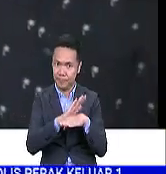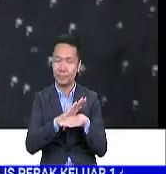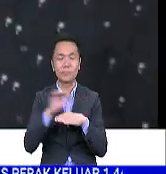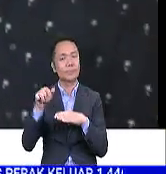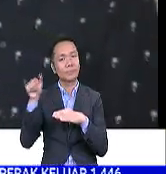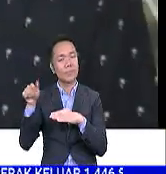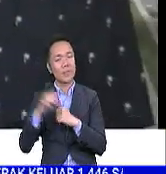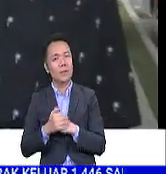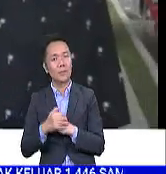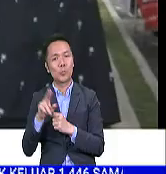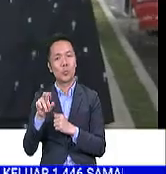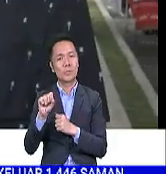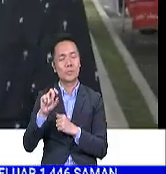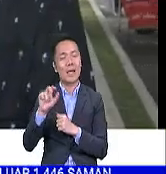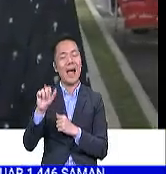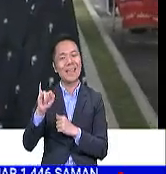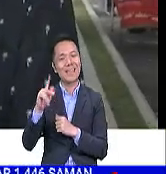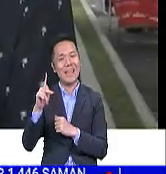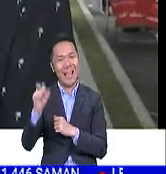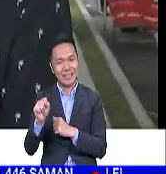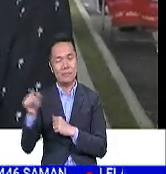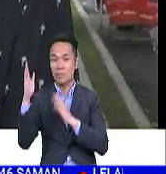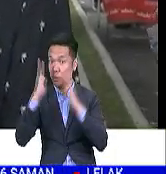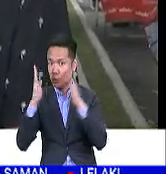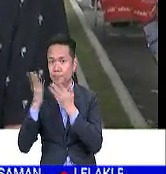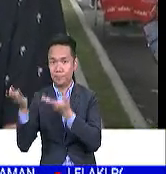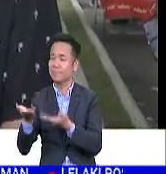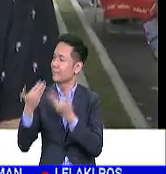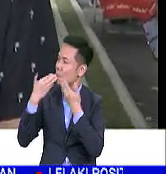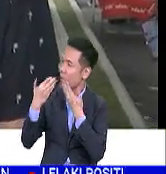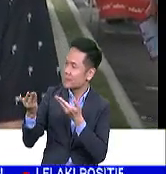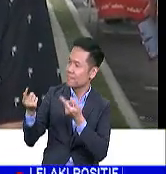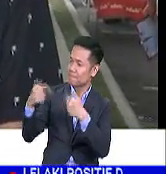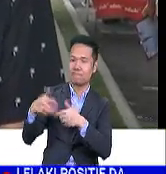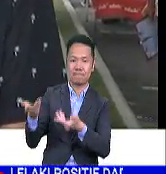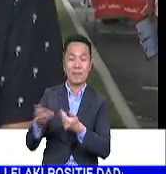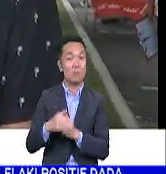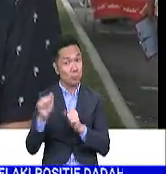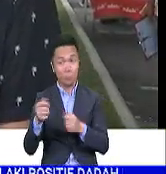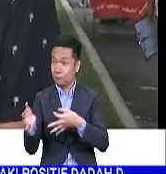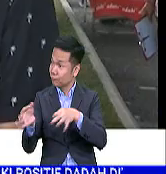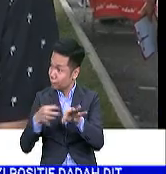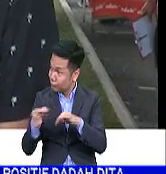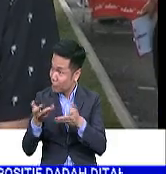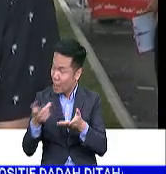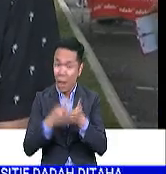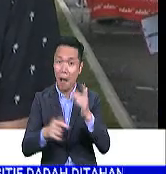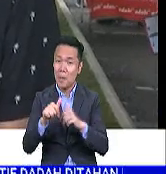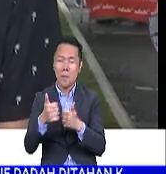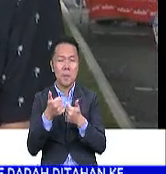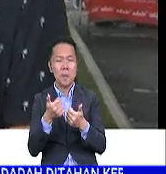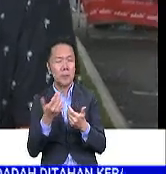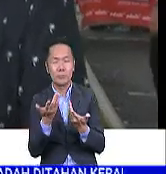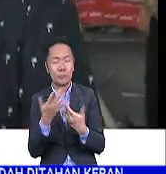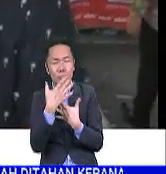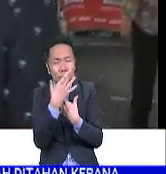Pengurusan Usaha Niaga IKS Malaysia. Jadi terima kasih kerana sudi bersama RTM. Jadi mungkin boleh kongsikan apakah pengisian menarik sepanjang Karnival